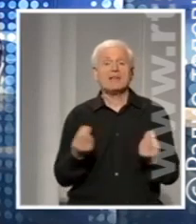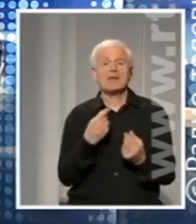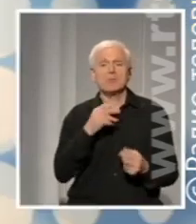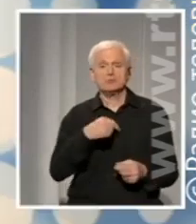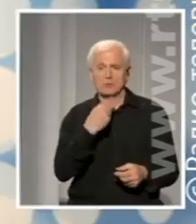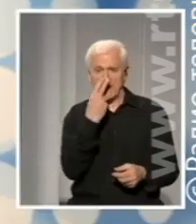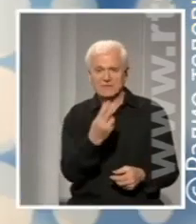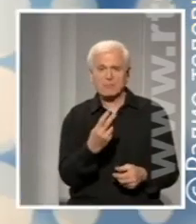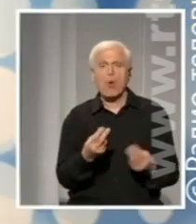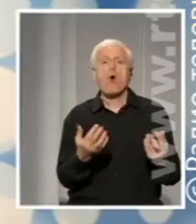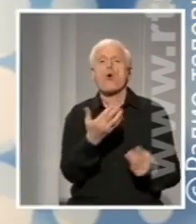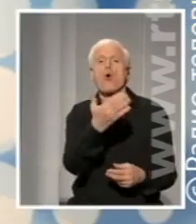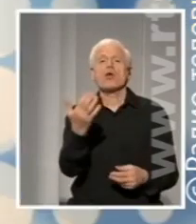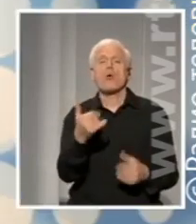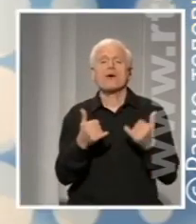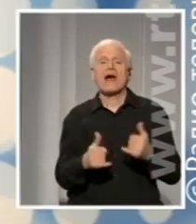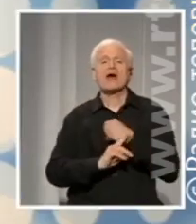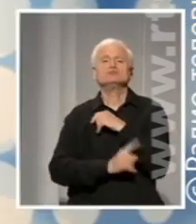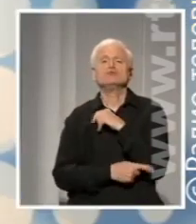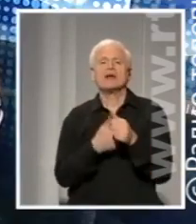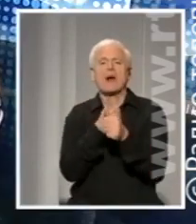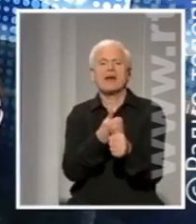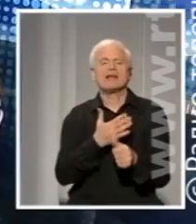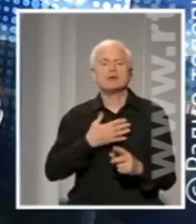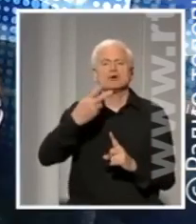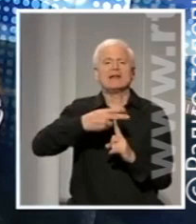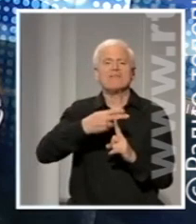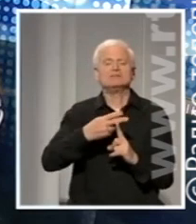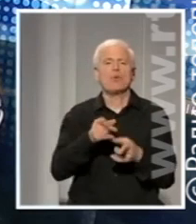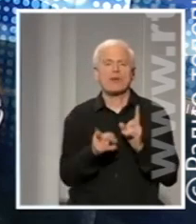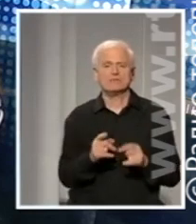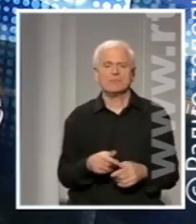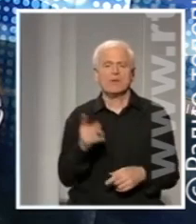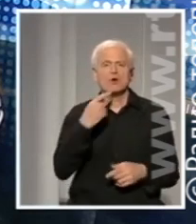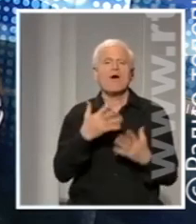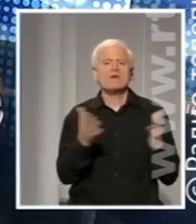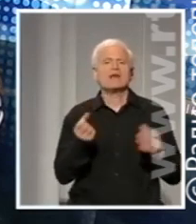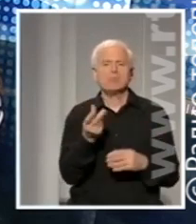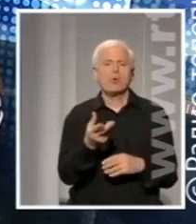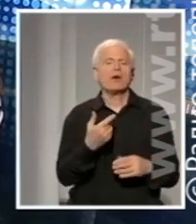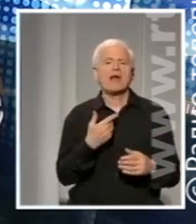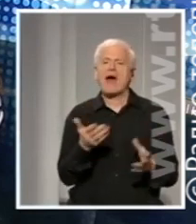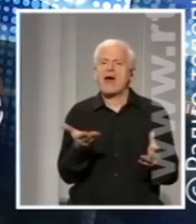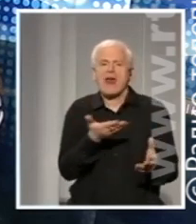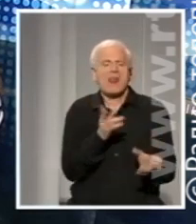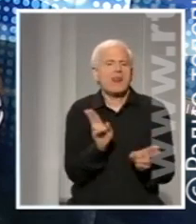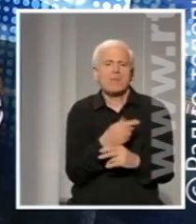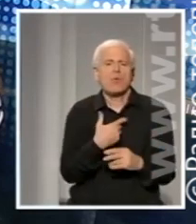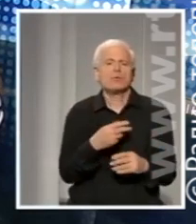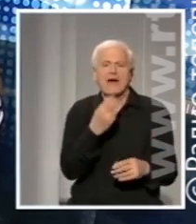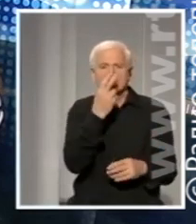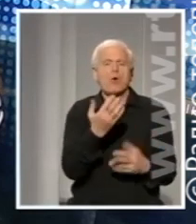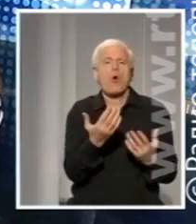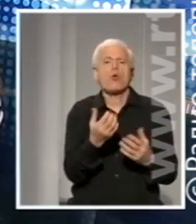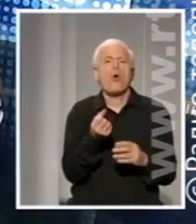je đaka danas pratilo ovu našu televizijsku nastavu? Pa veliki broj đaka. Ja sad na nivou brojki to nisam stigla da